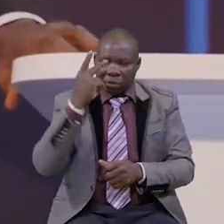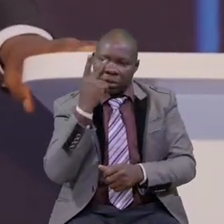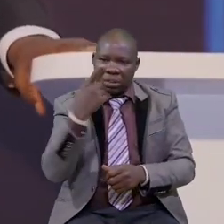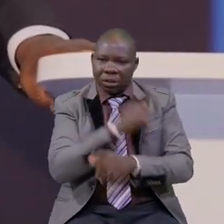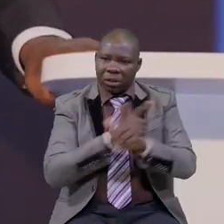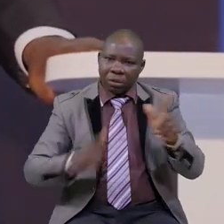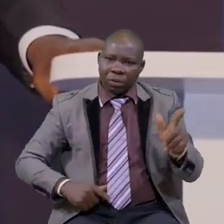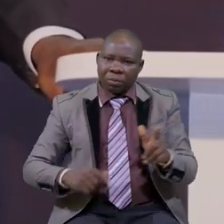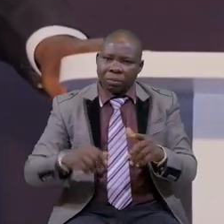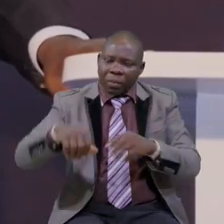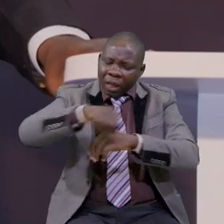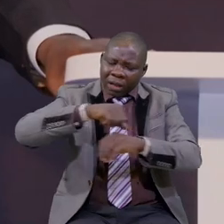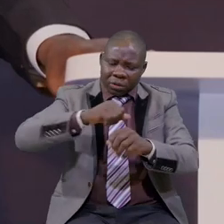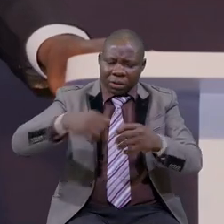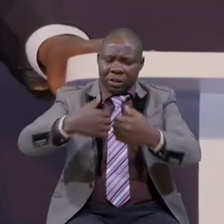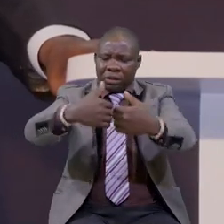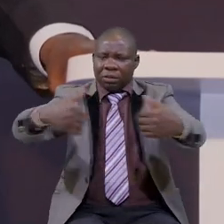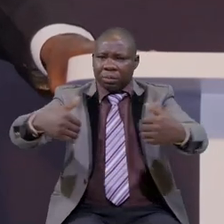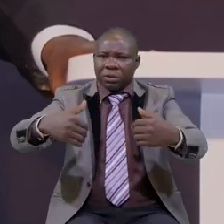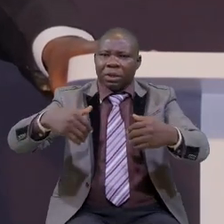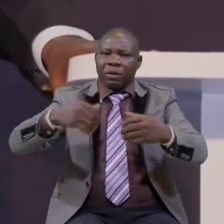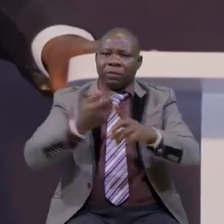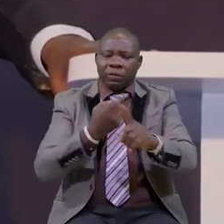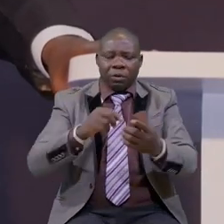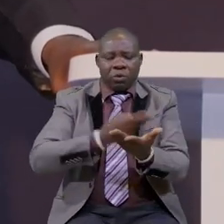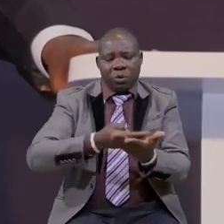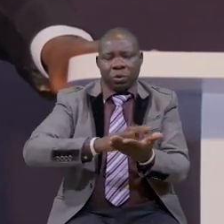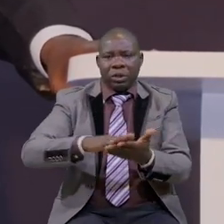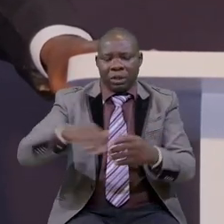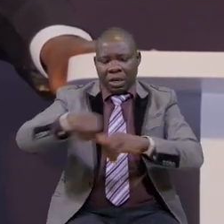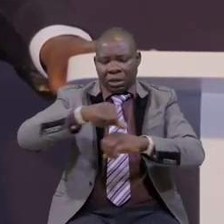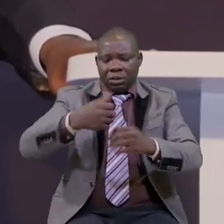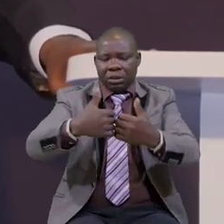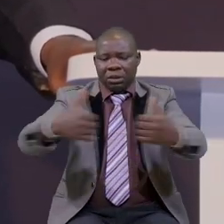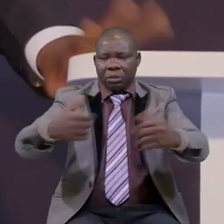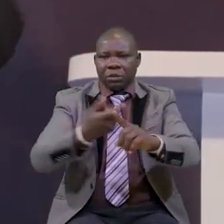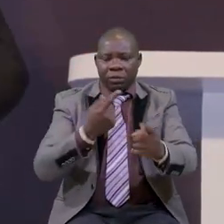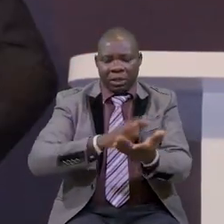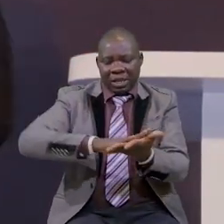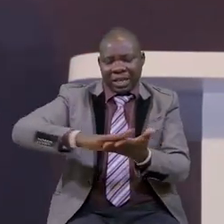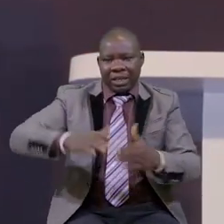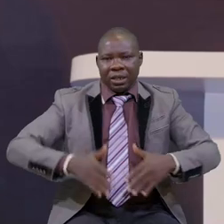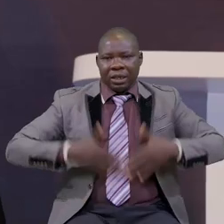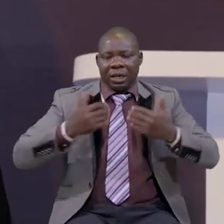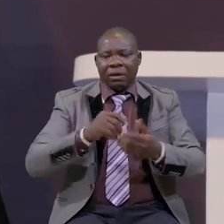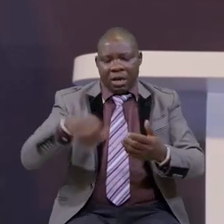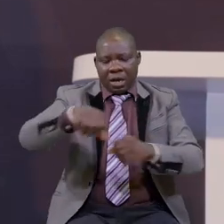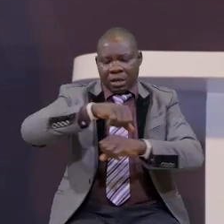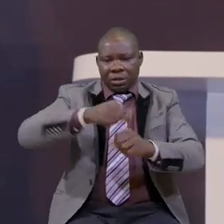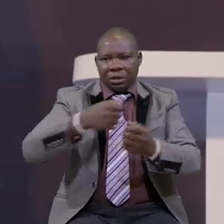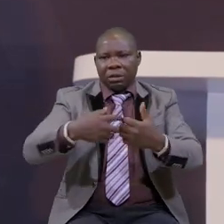L'onction séparée de la sainteté, l'onction séparée de la vie pure, l'onction